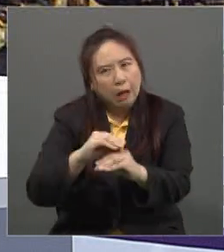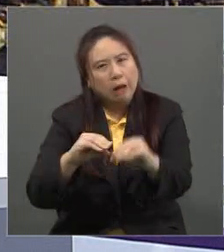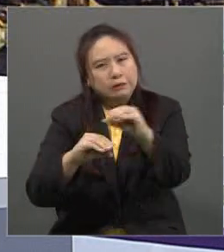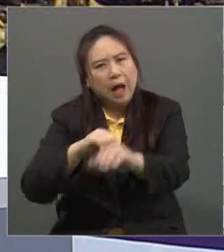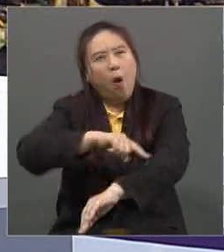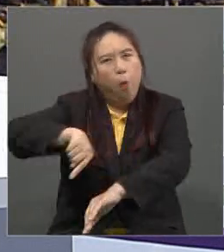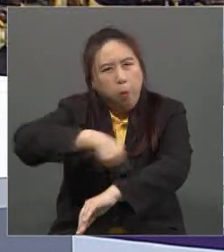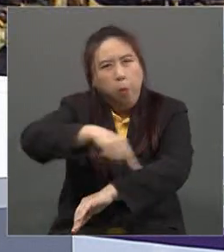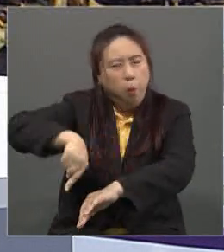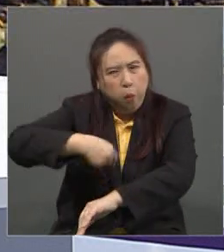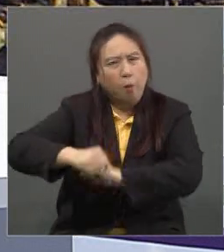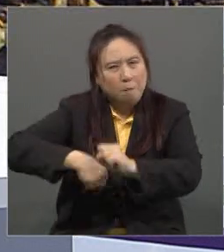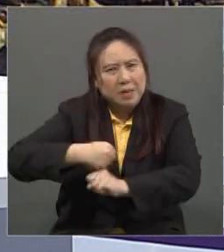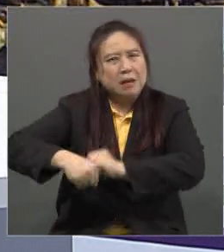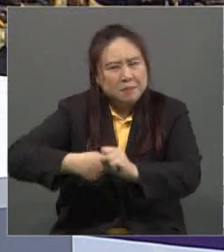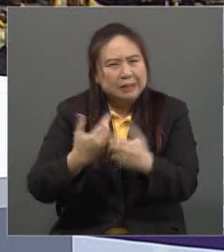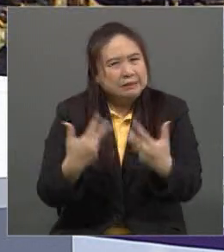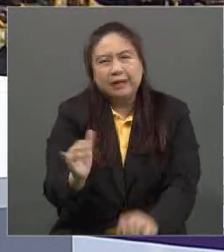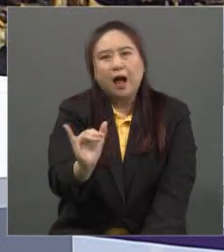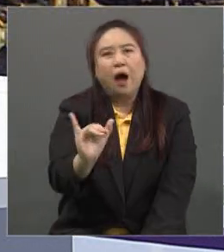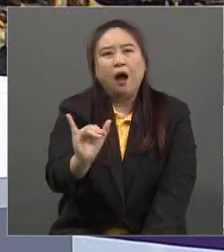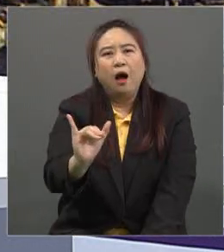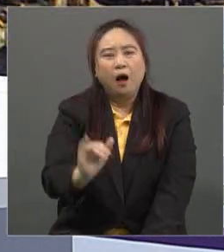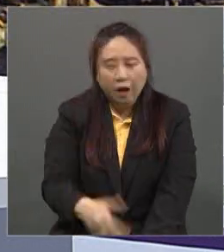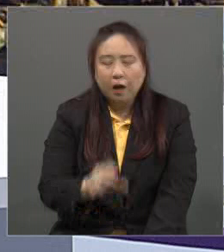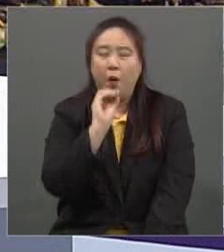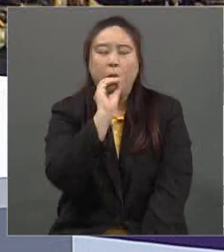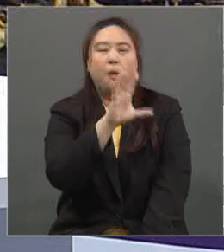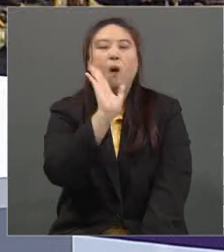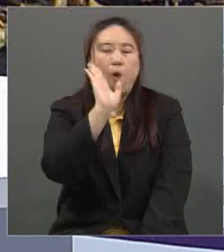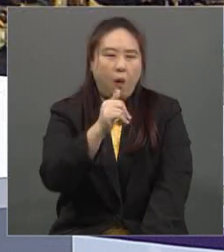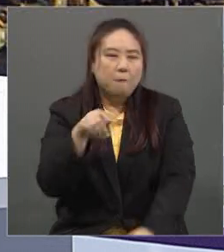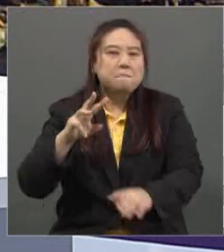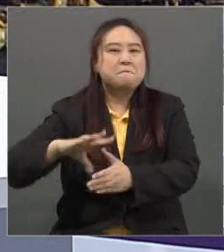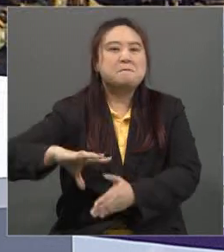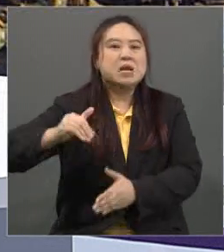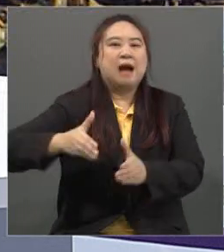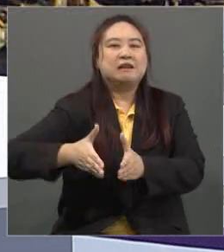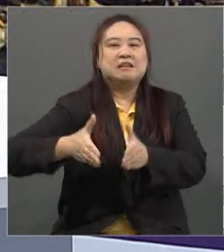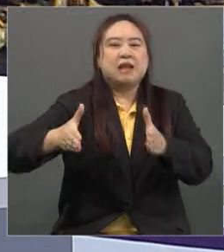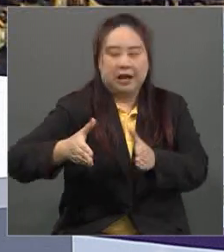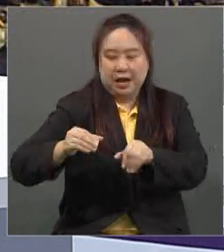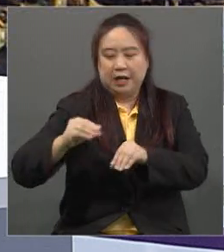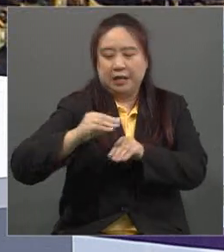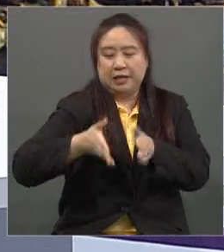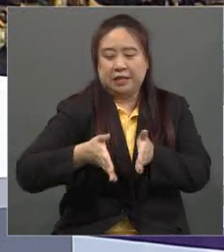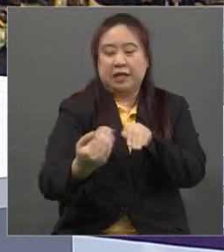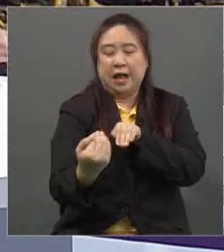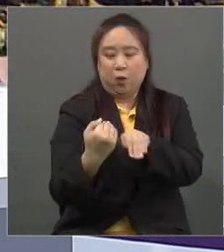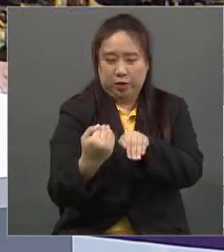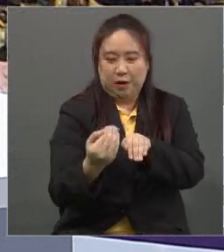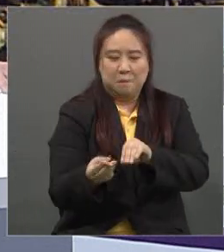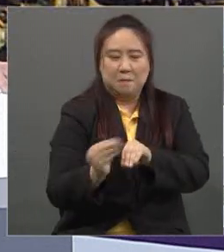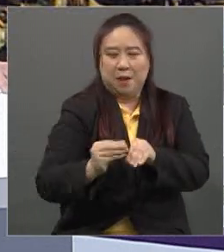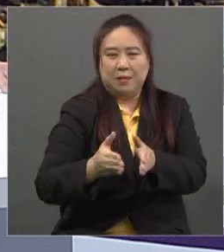แต่ส่วนหนึ่งก็บอกว่าเป็นการต่อขยาย เพราะว่าเมืองก ็ ขยายตัวขึ้น ถูกต้องนะไปดูประเด็นนี้กันสักหน่อยนะครับผู้ที่มาร้องเรียน